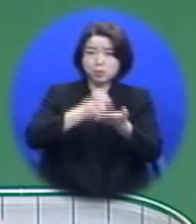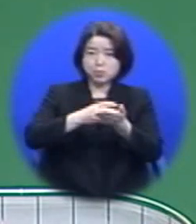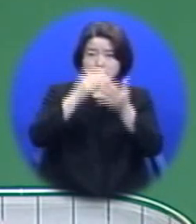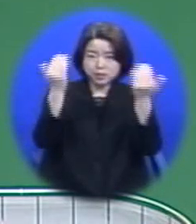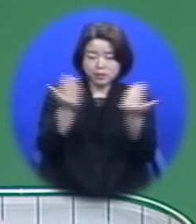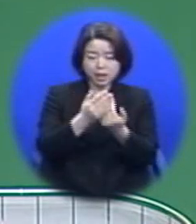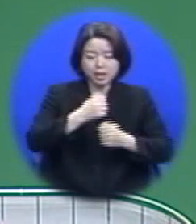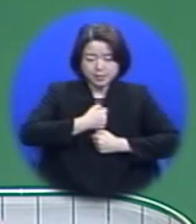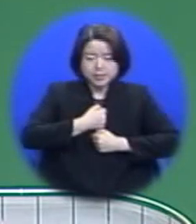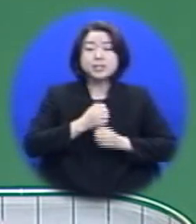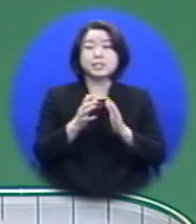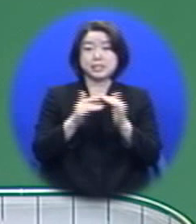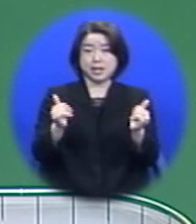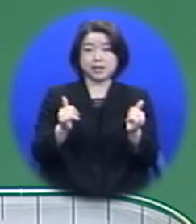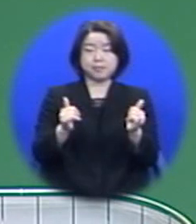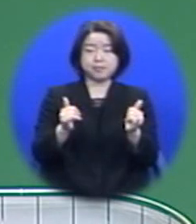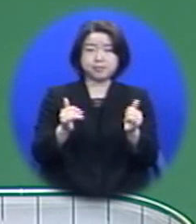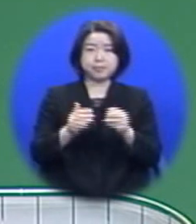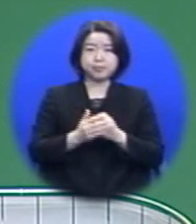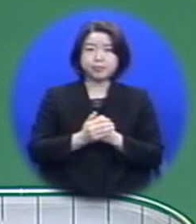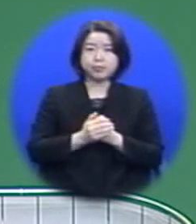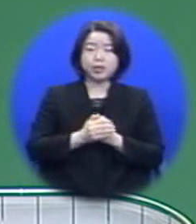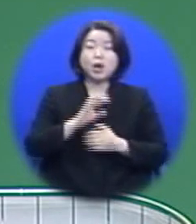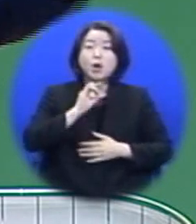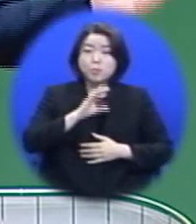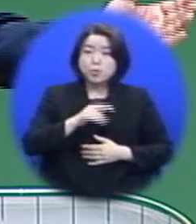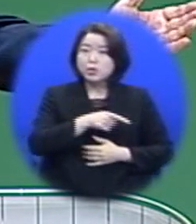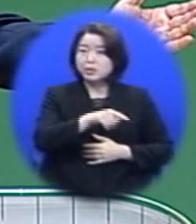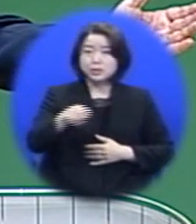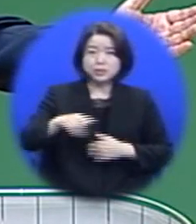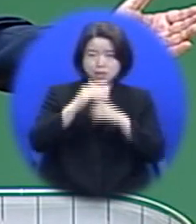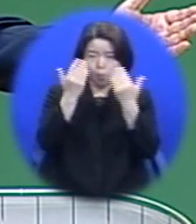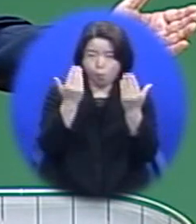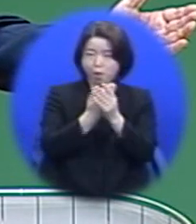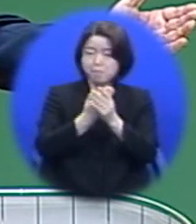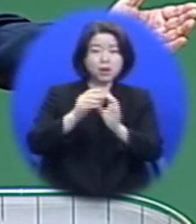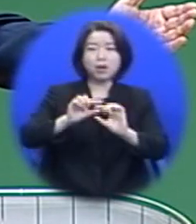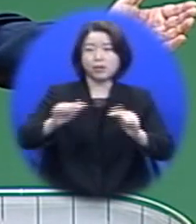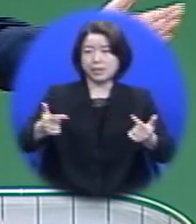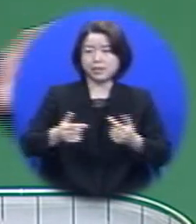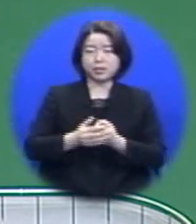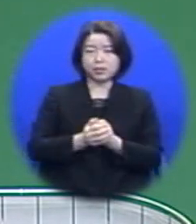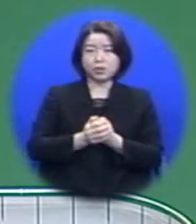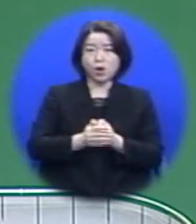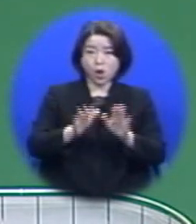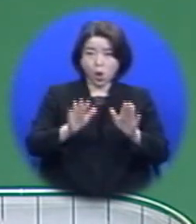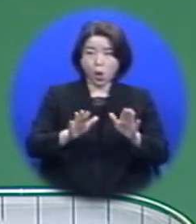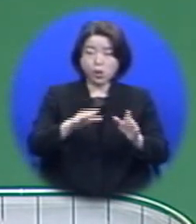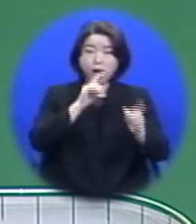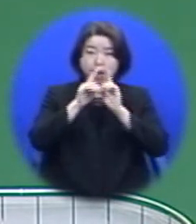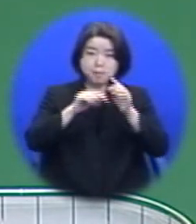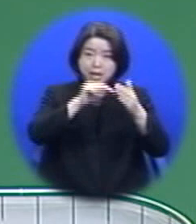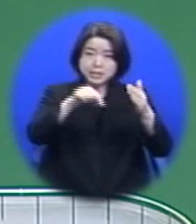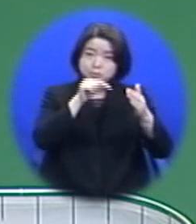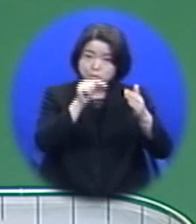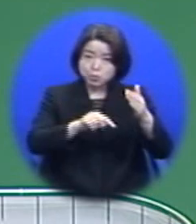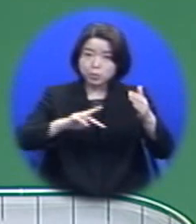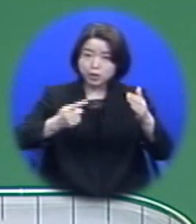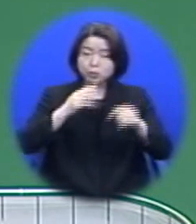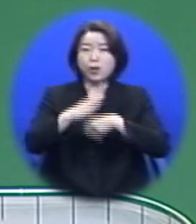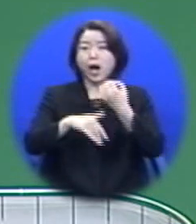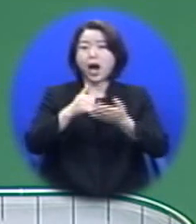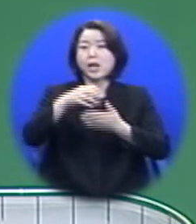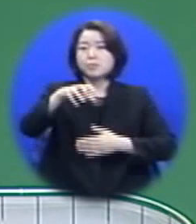지킨 사람들입니다 물론 그들이 완벽한 건 아닙니다 오늘 말씀 속에도 그들이